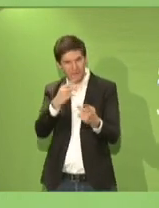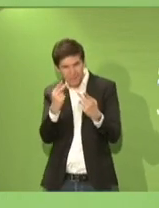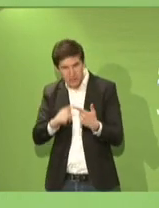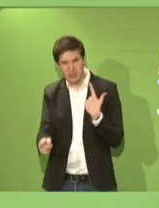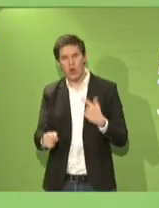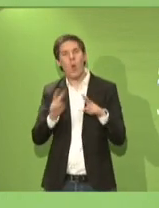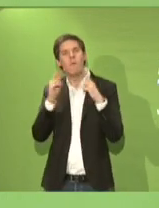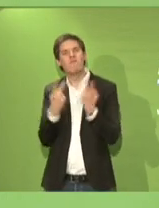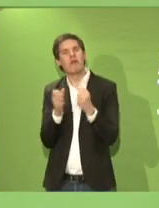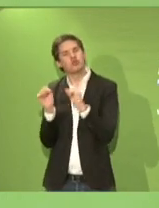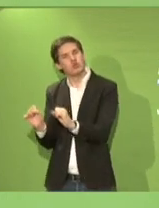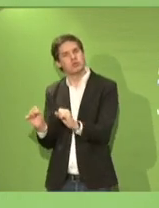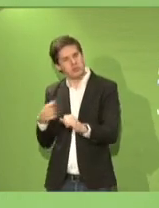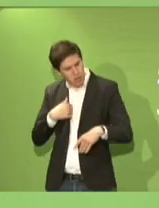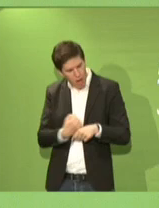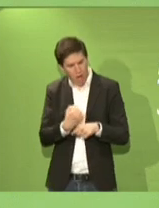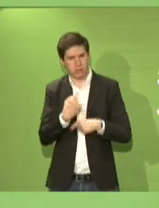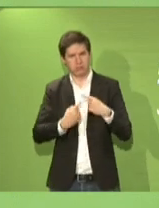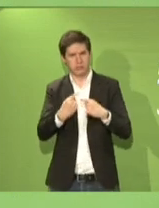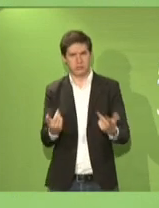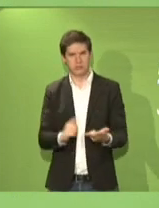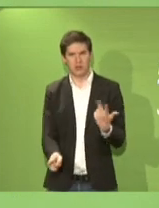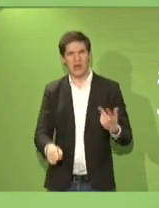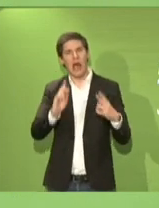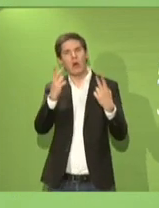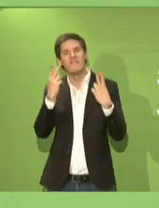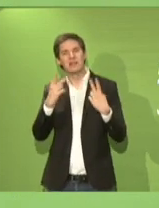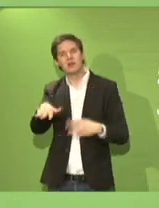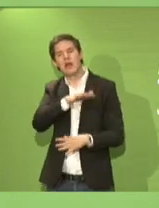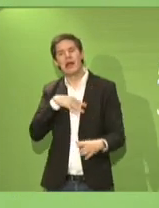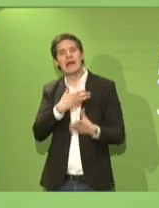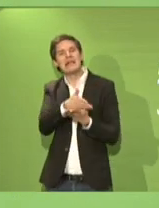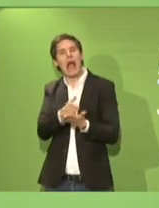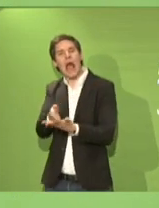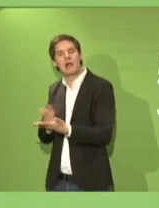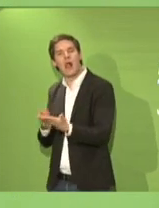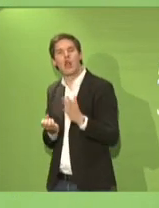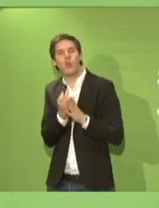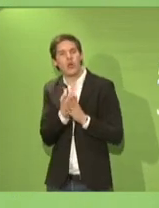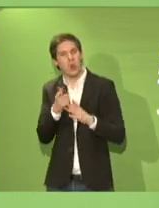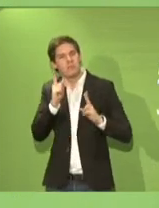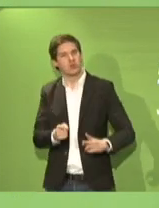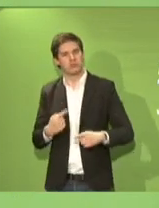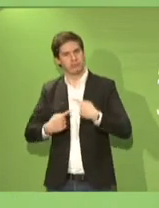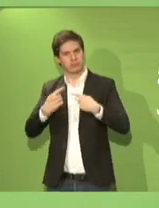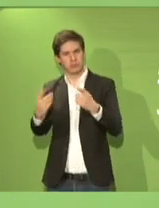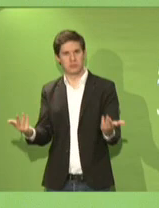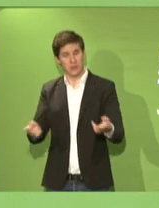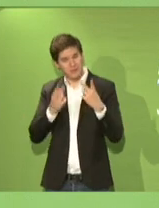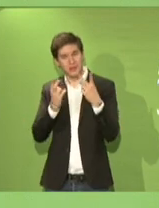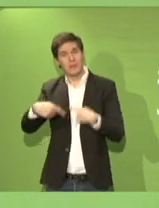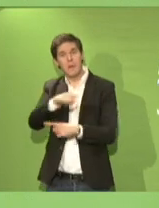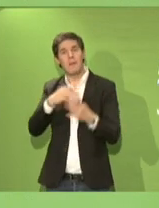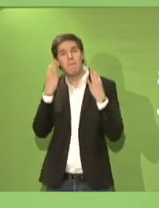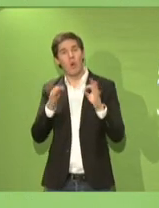Wirtschaften, neue Ansätze wie die Kultur des Teilens, die immer wichtiger wird. Und natürlich braucht es dazu eine gut